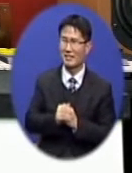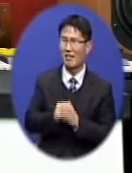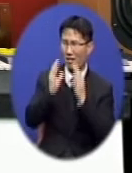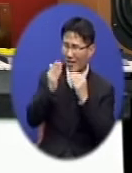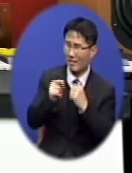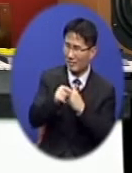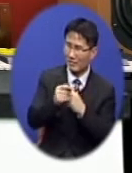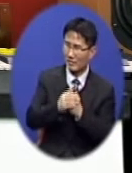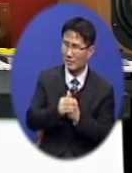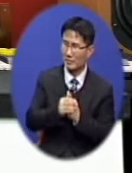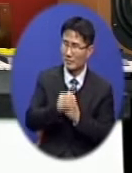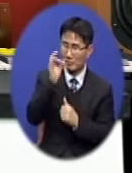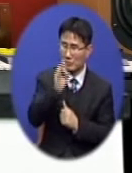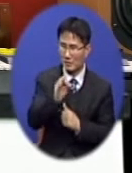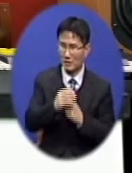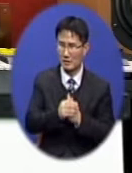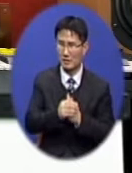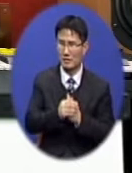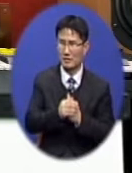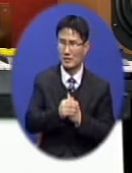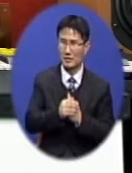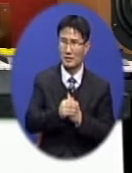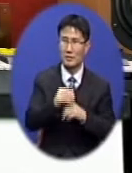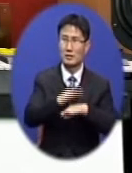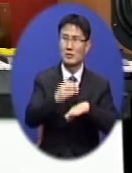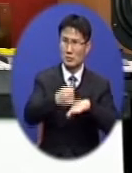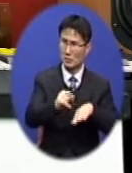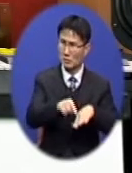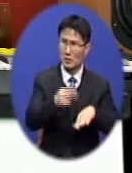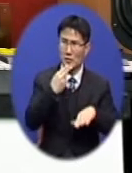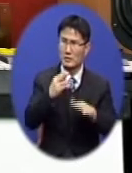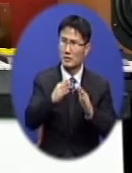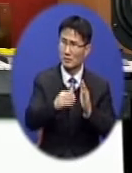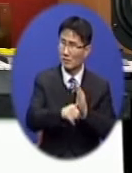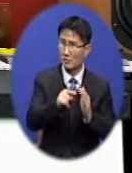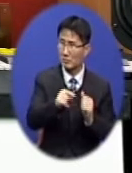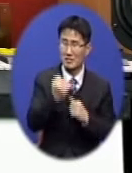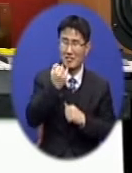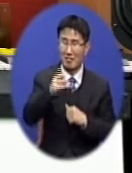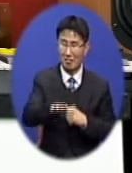아이들을 여우고 보니까요. 네. 손녀 낳기 전에는 네. 참 힘든지 몰랐는데요.